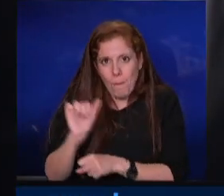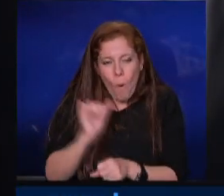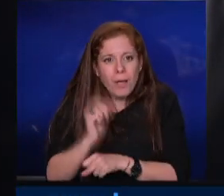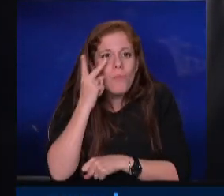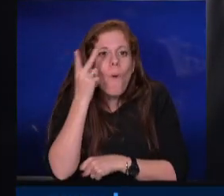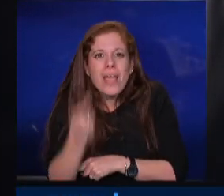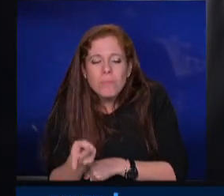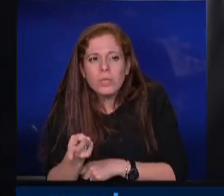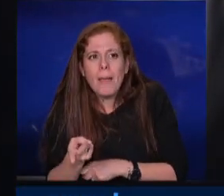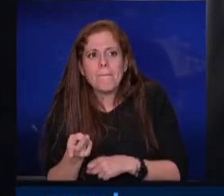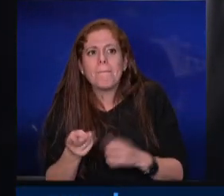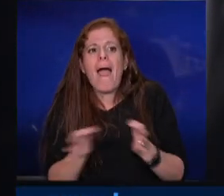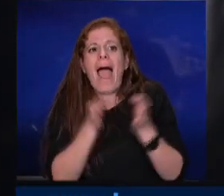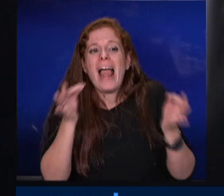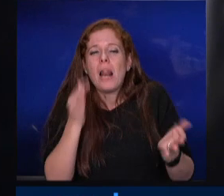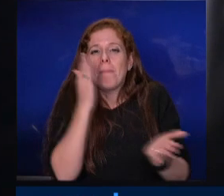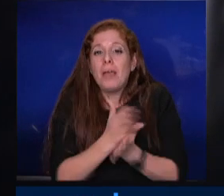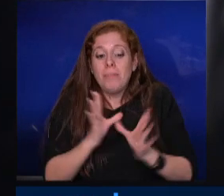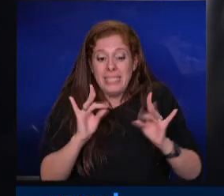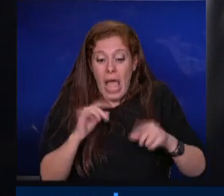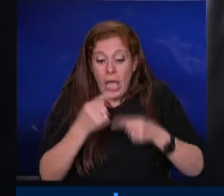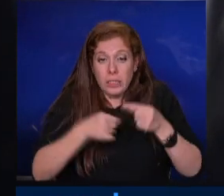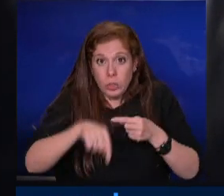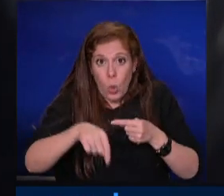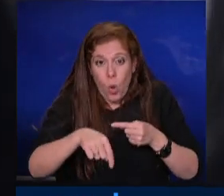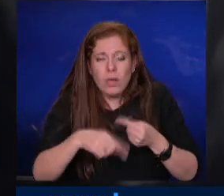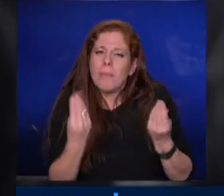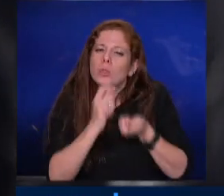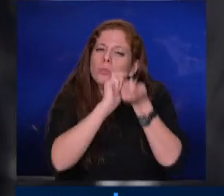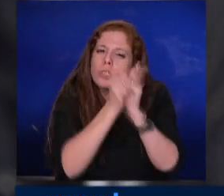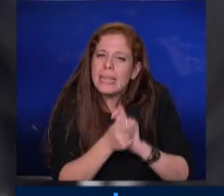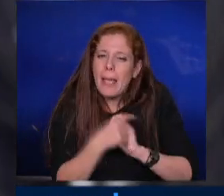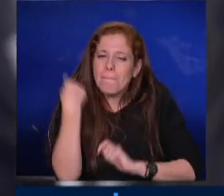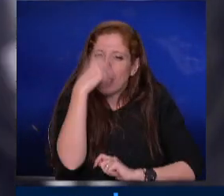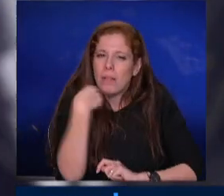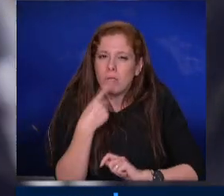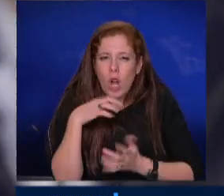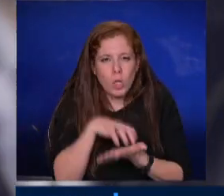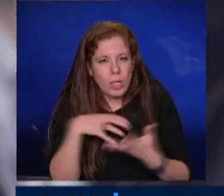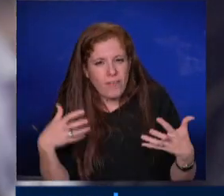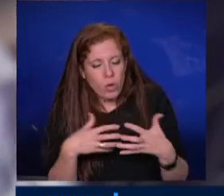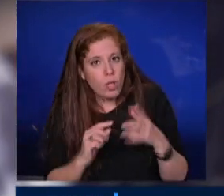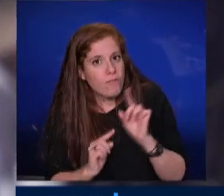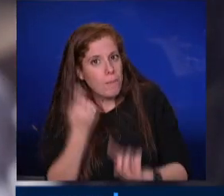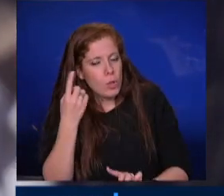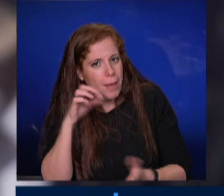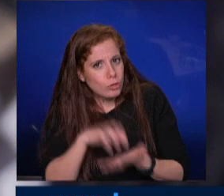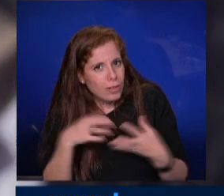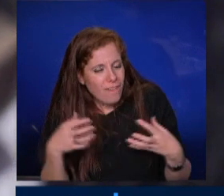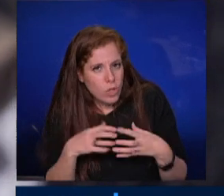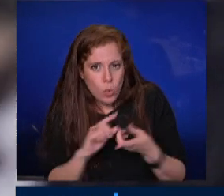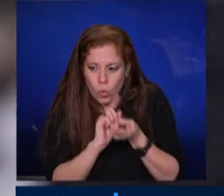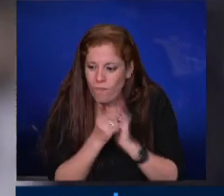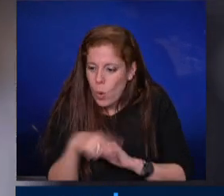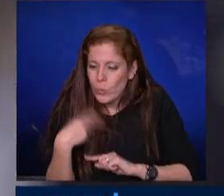אותם החל מאמצע העשור הזה כמשהו שמשתנה בתדמית של הרשתות החברתיות, ופתאום הרשתות החברתיות הופכים להיות